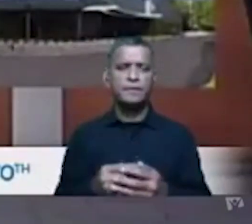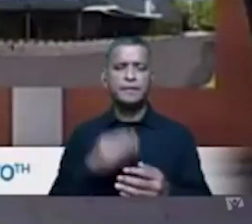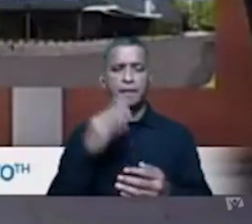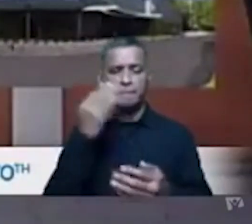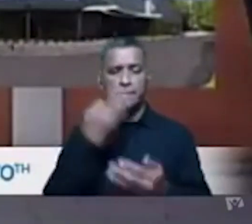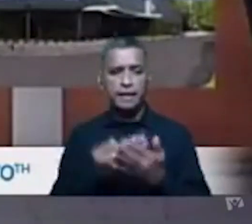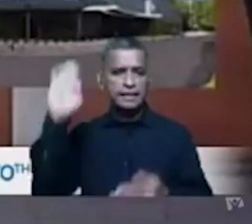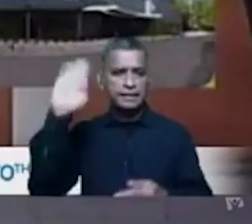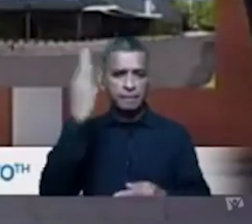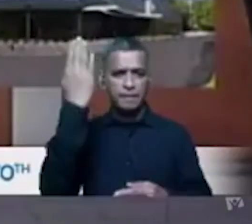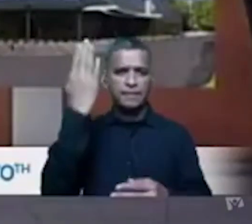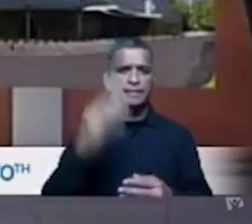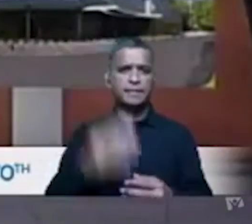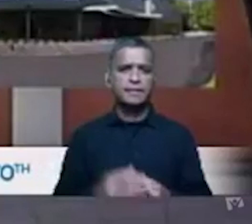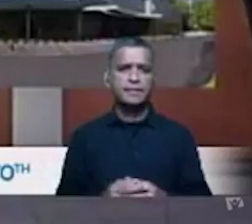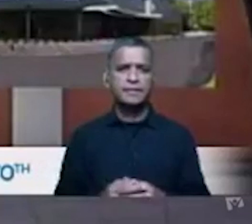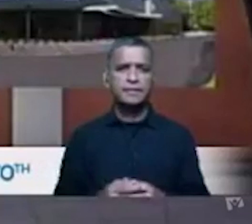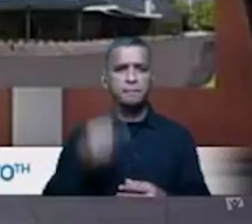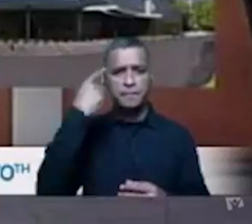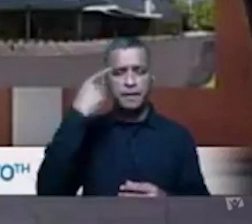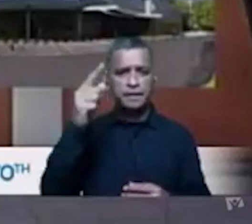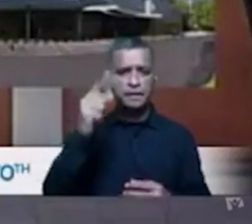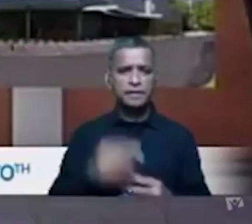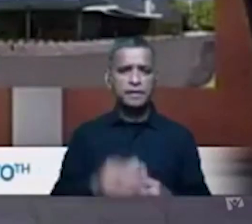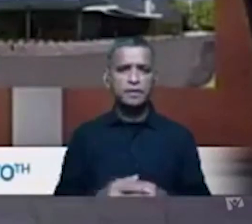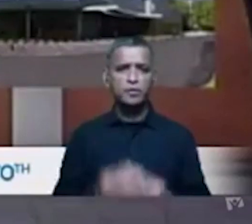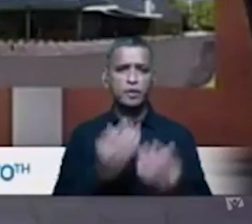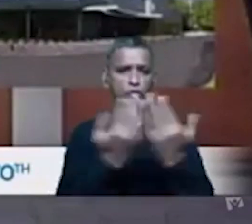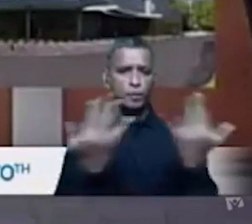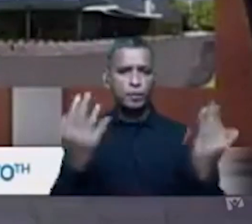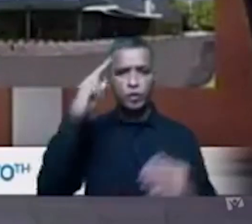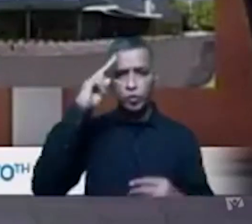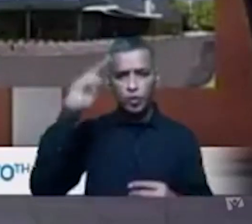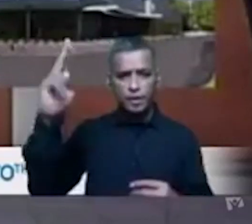bagi umat-umat Tuhan yang menyaksikan